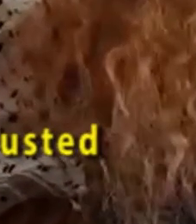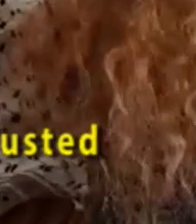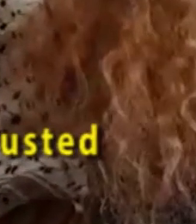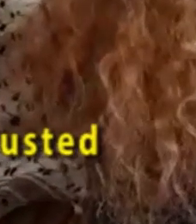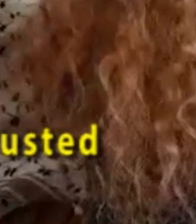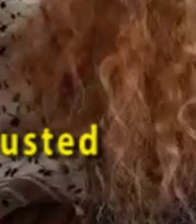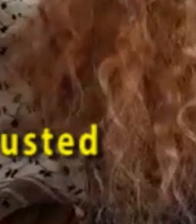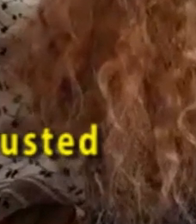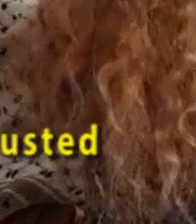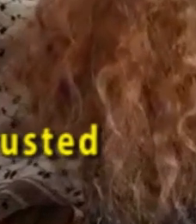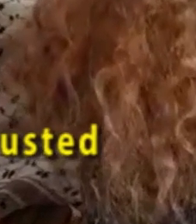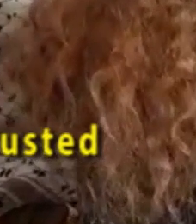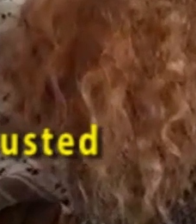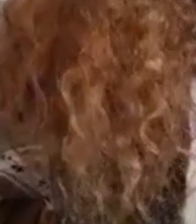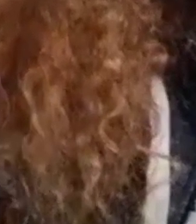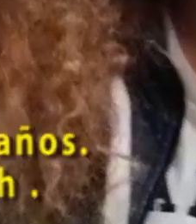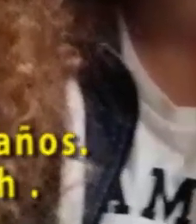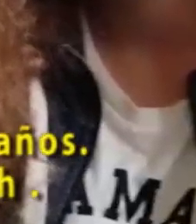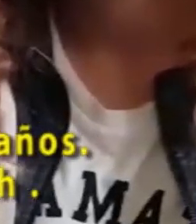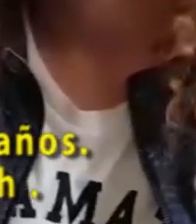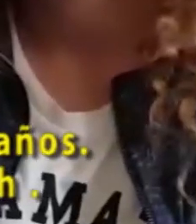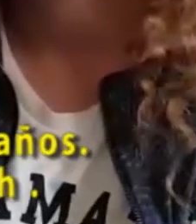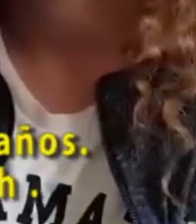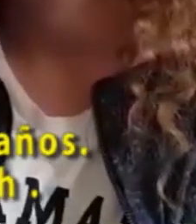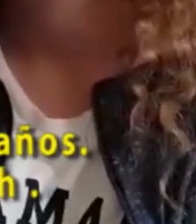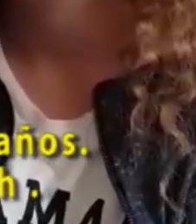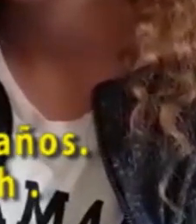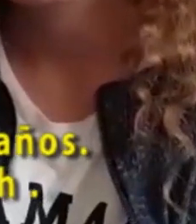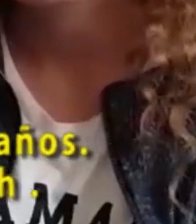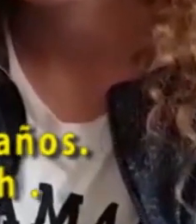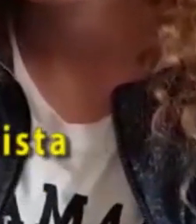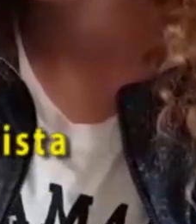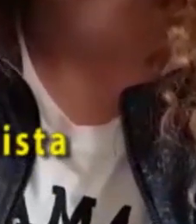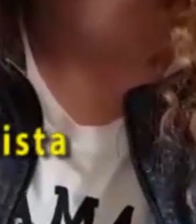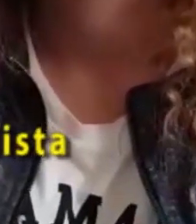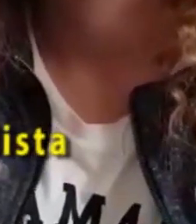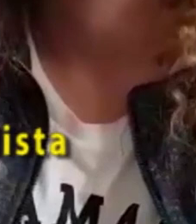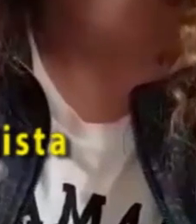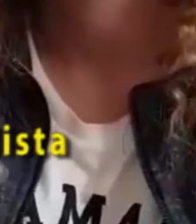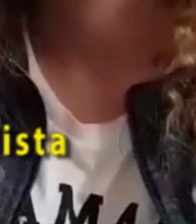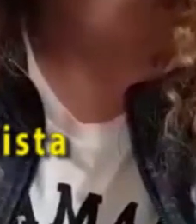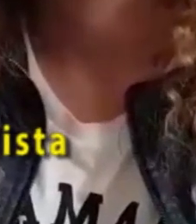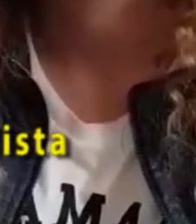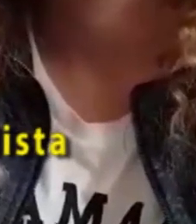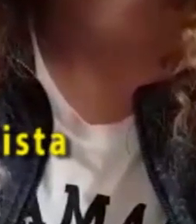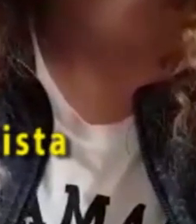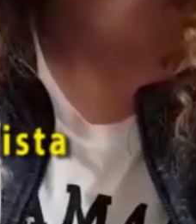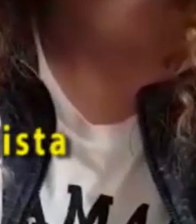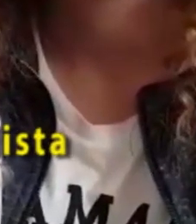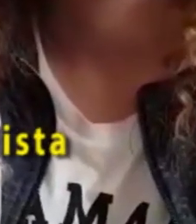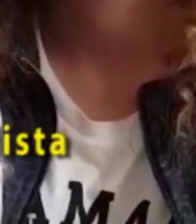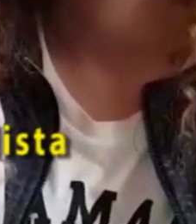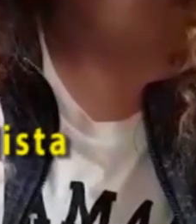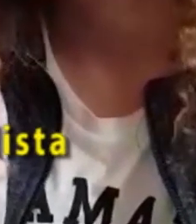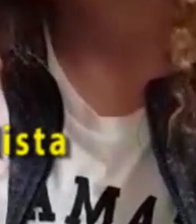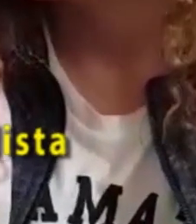عليكم، اسمي جنى جهاد، عمري 12 سنة، بعيش بقرية نبي صالح، وأنا أصغر صحفية فلسطينية بالعالم. بديت لما كان عمري